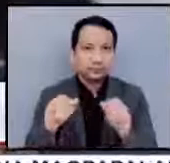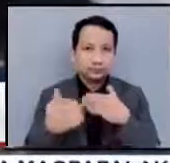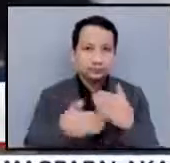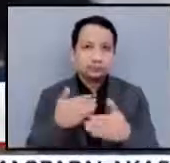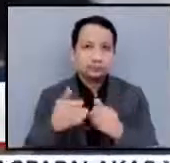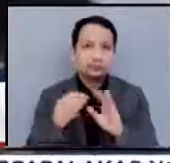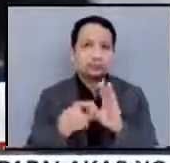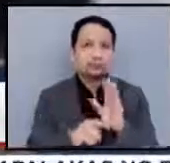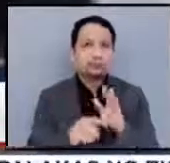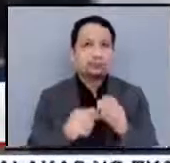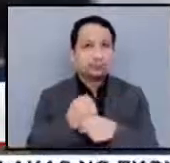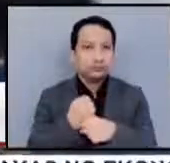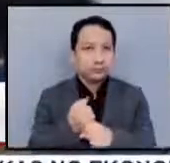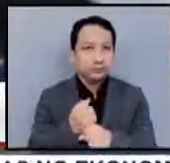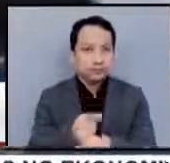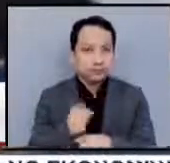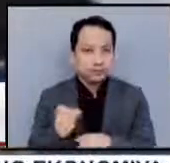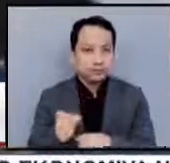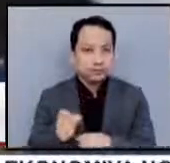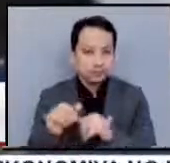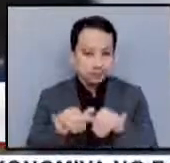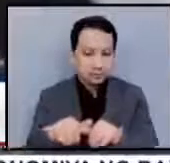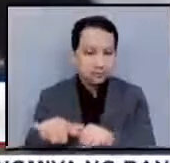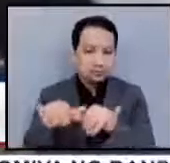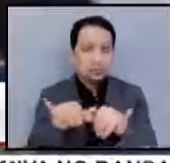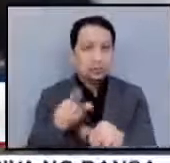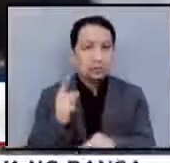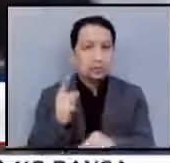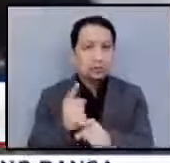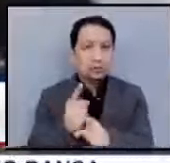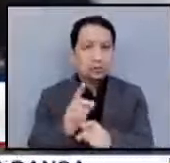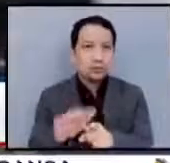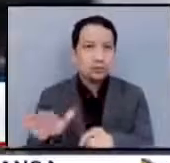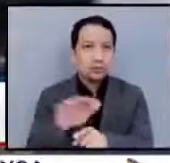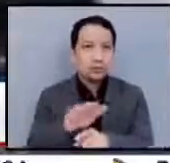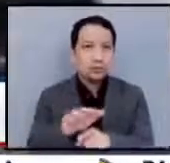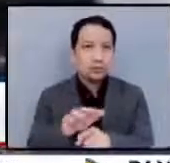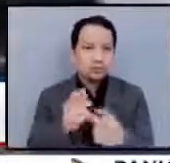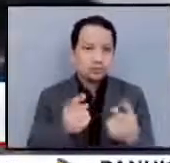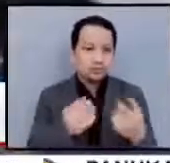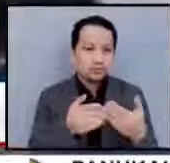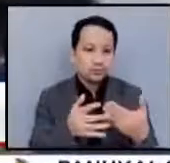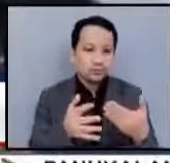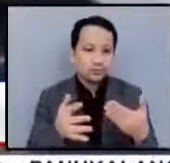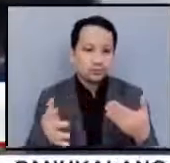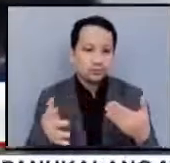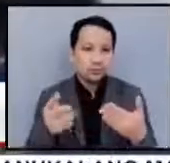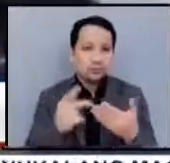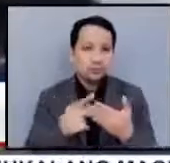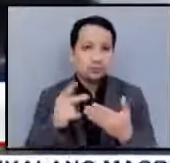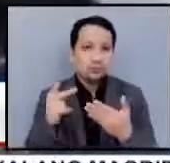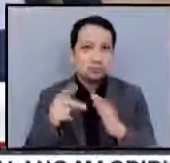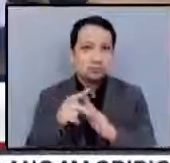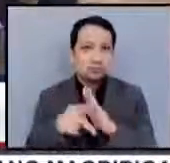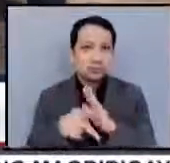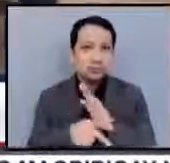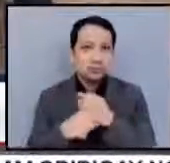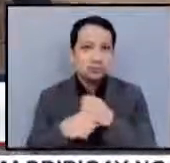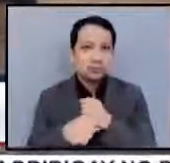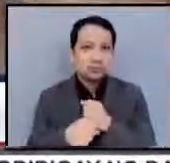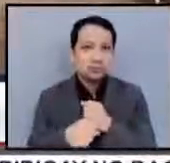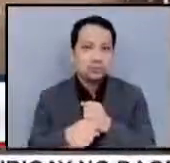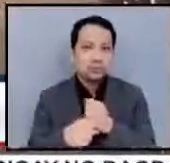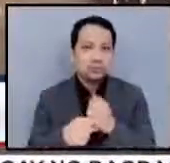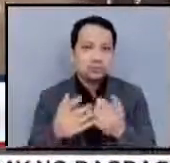sure na uniform at tama ang lahat ng steps and procedures in making a pyrotechnic device.